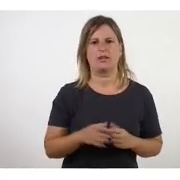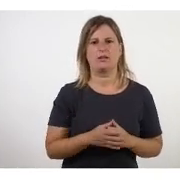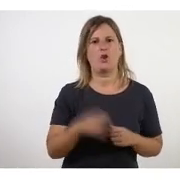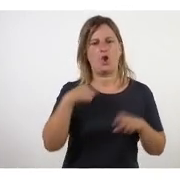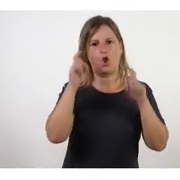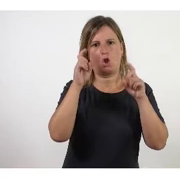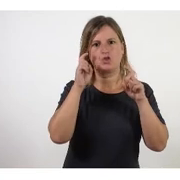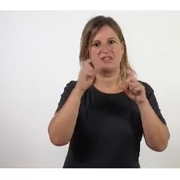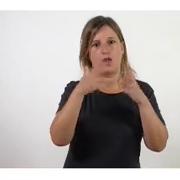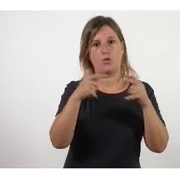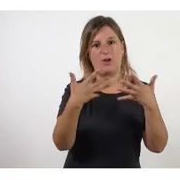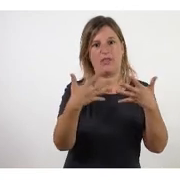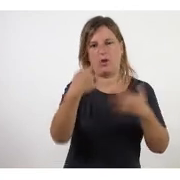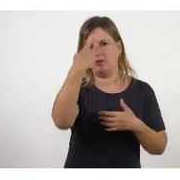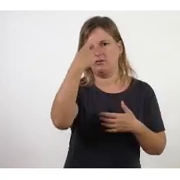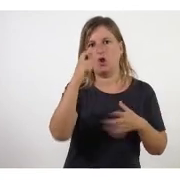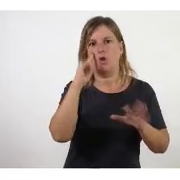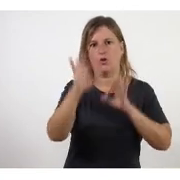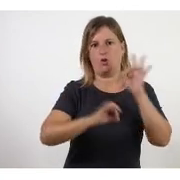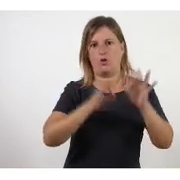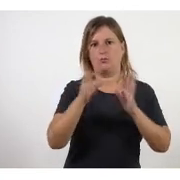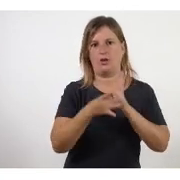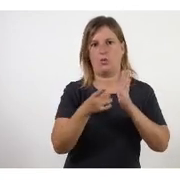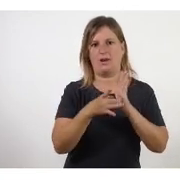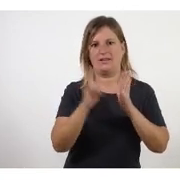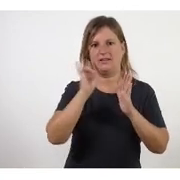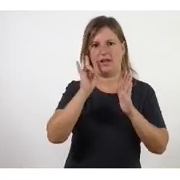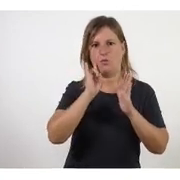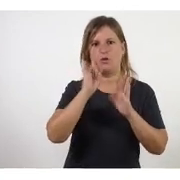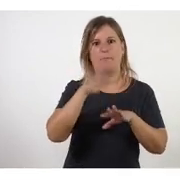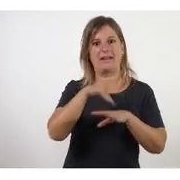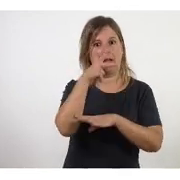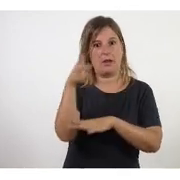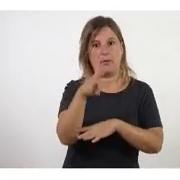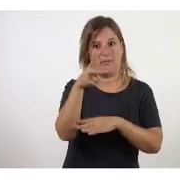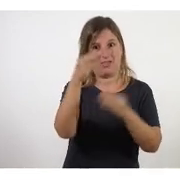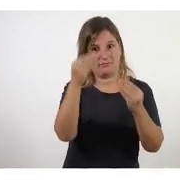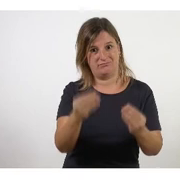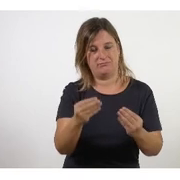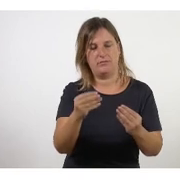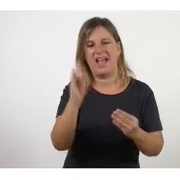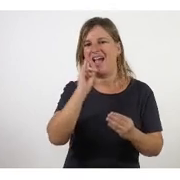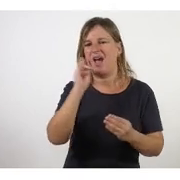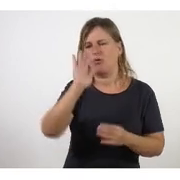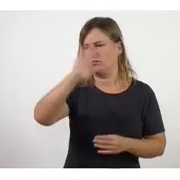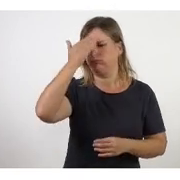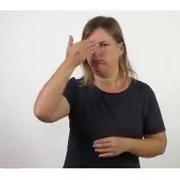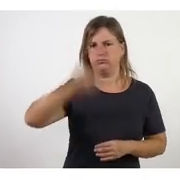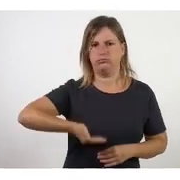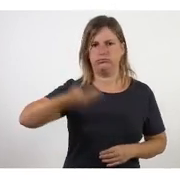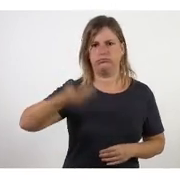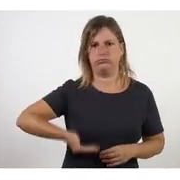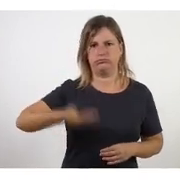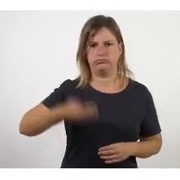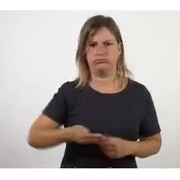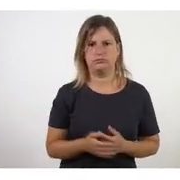consells. El consell número 10 era vigileu amb la qualitat de l'àudio. Si volem fer vídeos amb bona factura, l'àudio és imprescindible. Llavors,